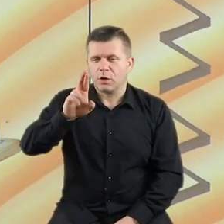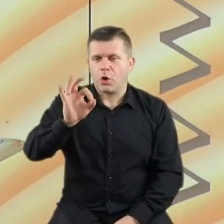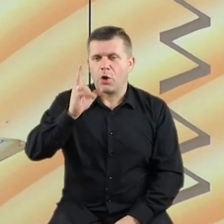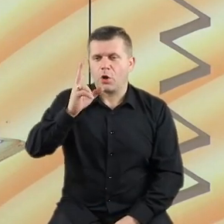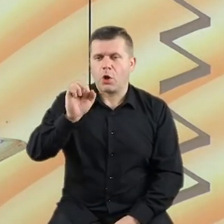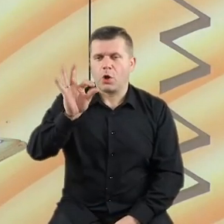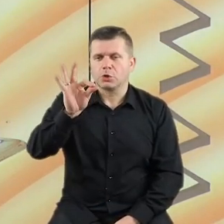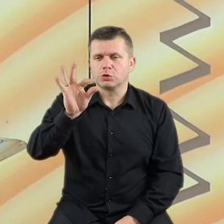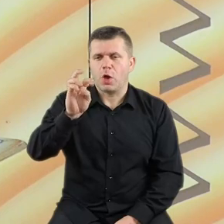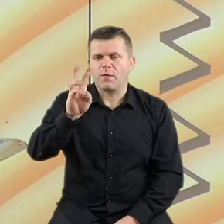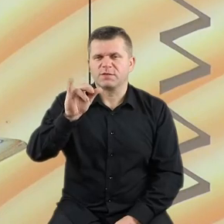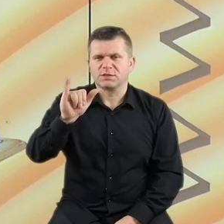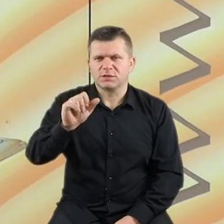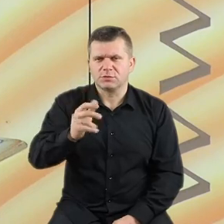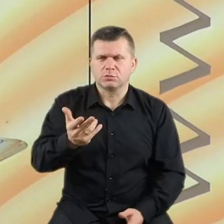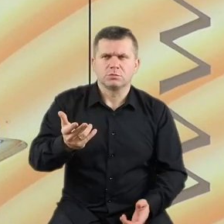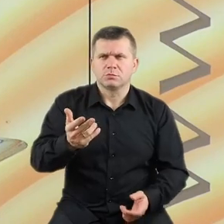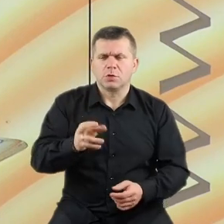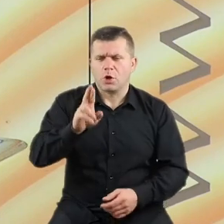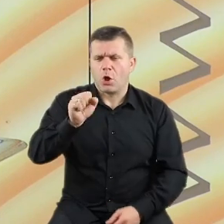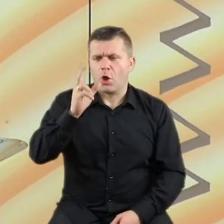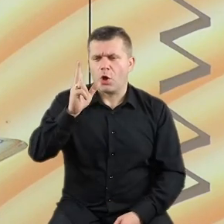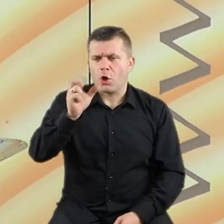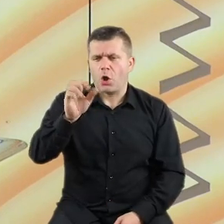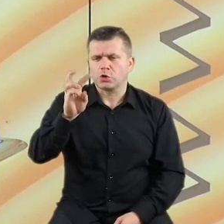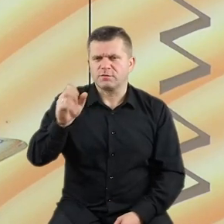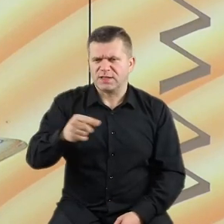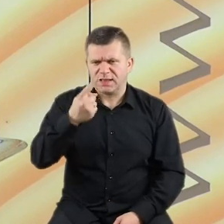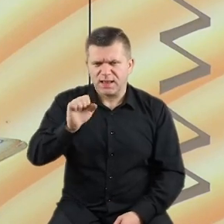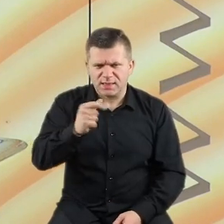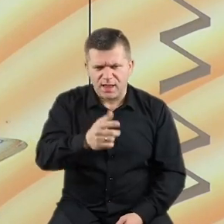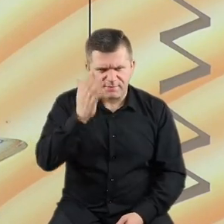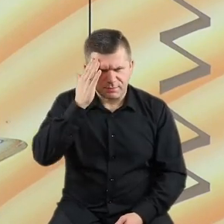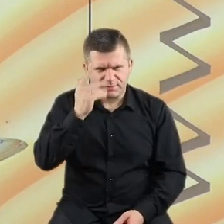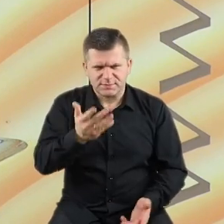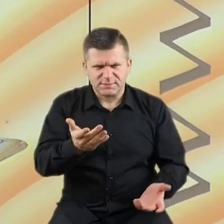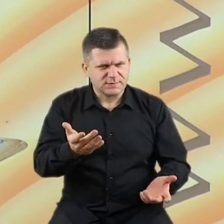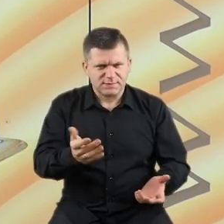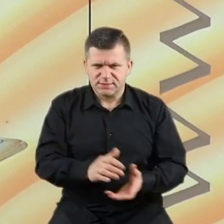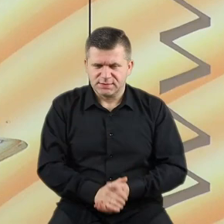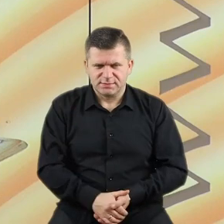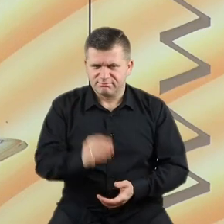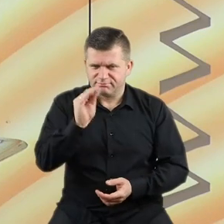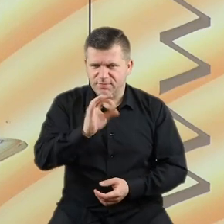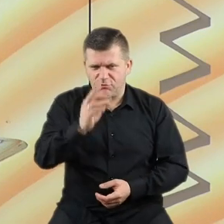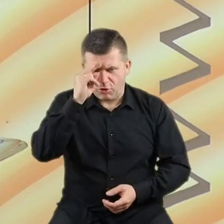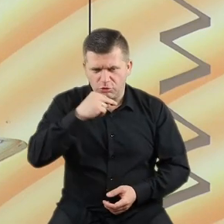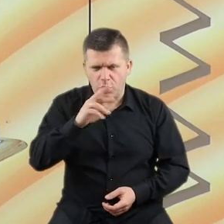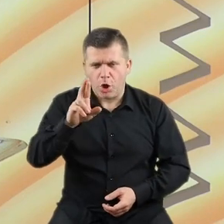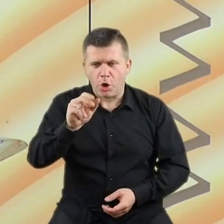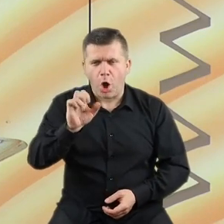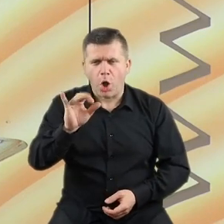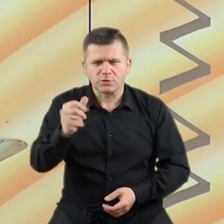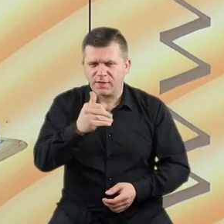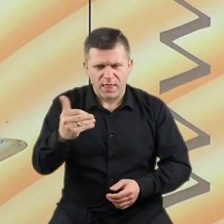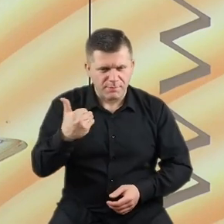Rokosowski. To takie nazwisko, nie wiem, czy on przychodzi mi teraz do głowy. Ja mówię, Dino, bo już wiem, co ona kombinuje. Ja mówię, Dino, pani ojcem nie był